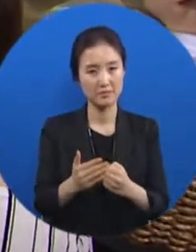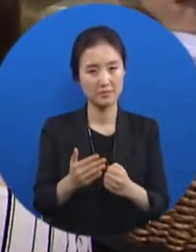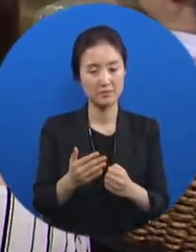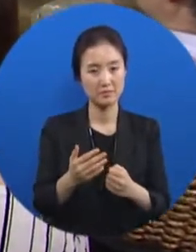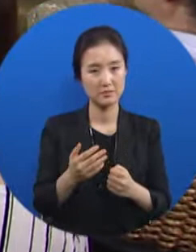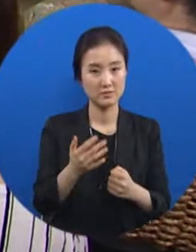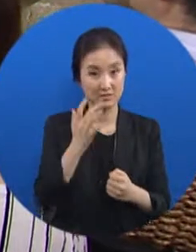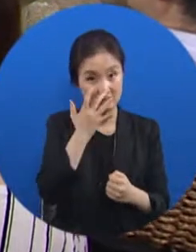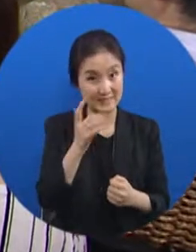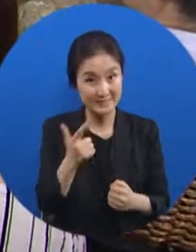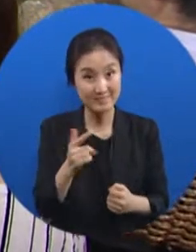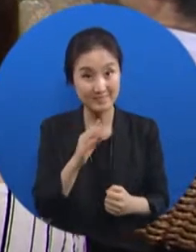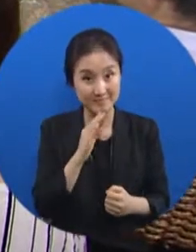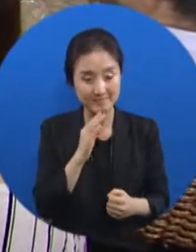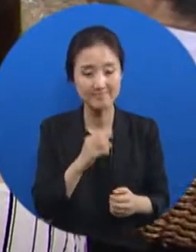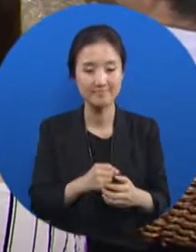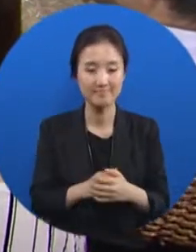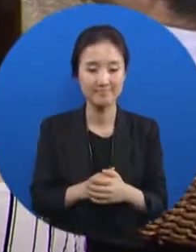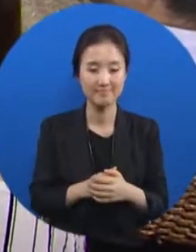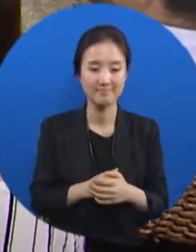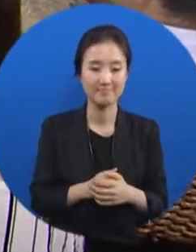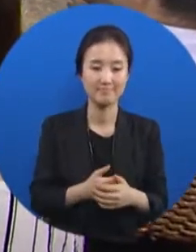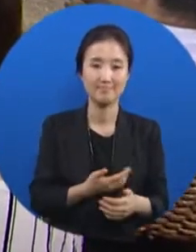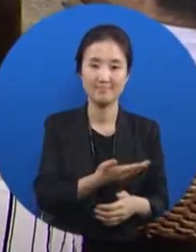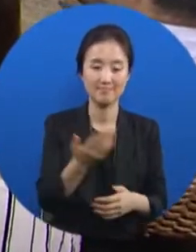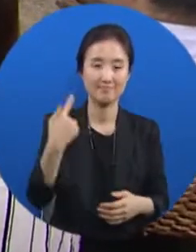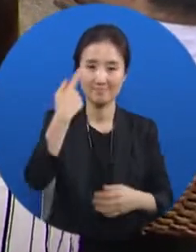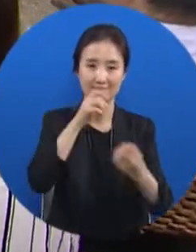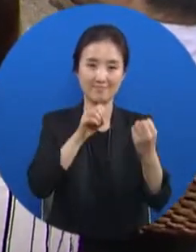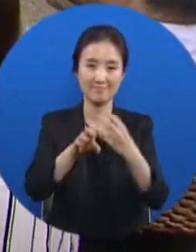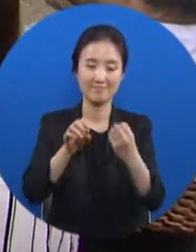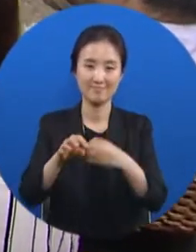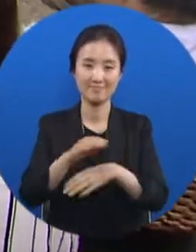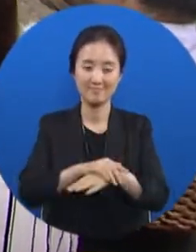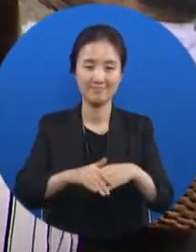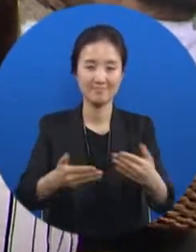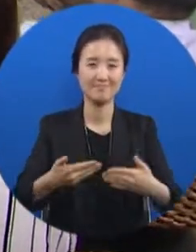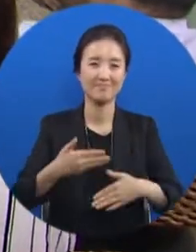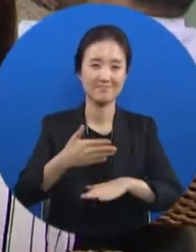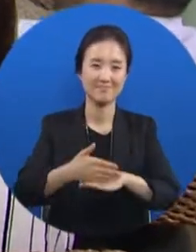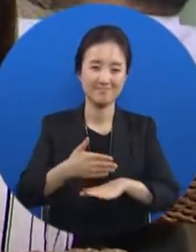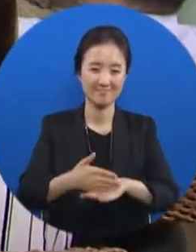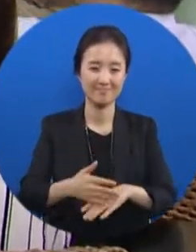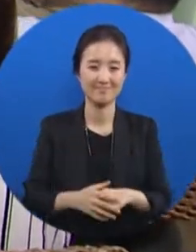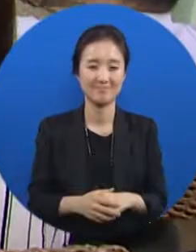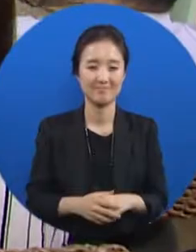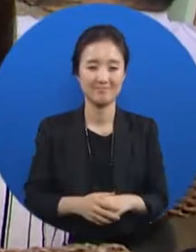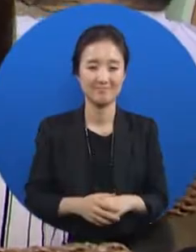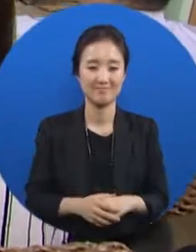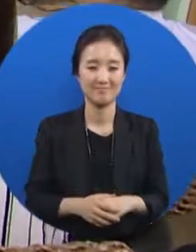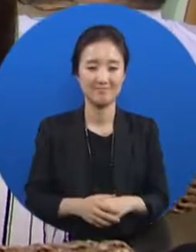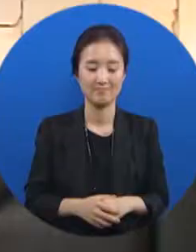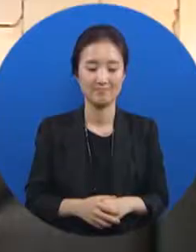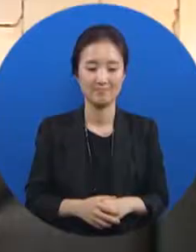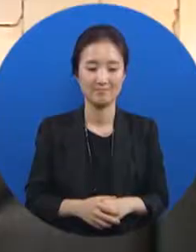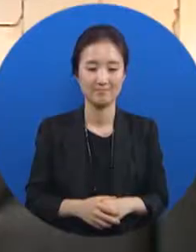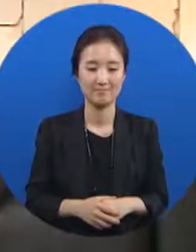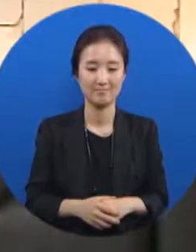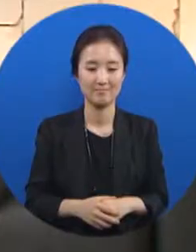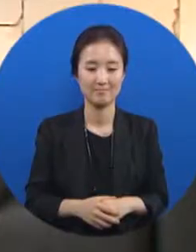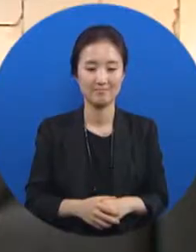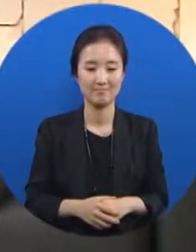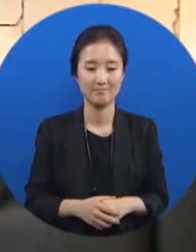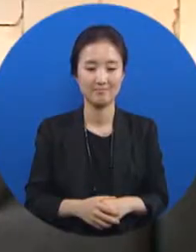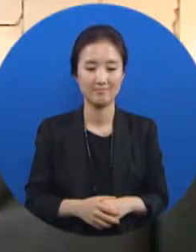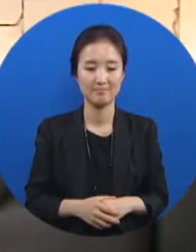선배님들도 많으시잖아요. 예. 그 반응은 너무 좋으신 것 같아. 예. 뭐 이런 반응으로 예, 아이들 키우시면. 그래서 이제